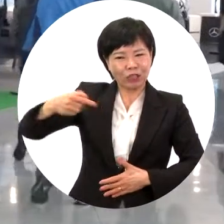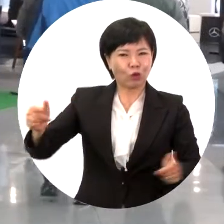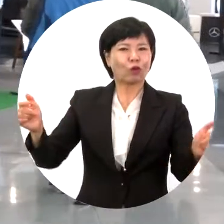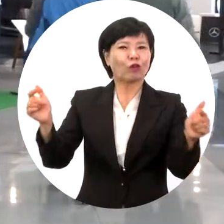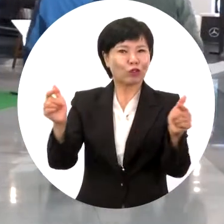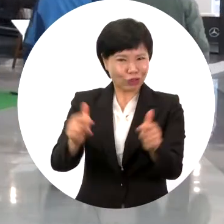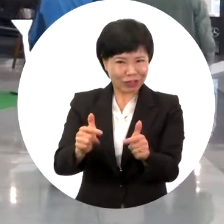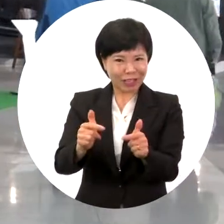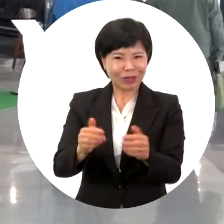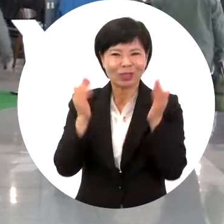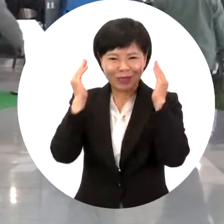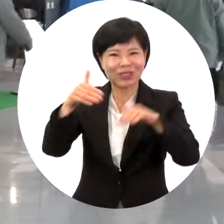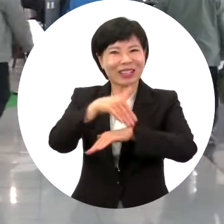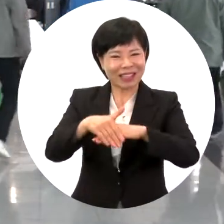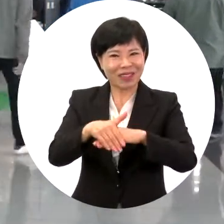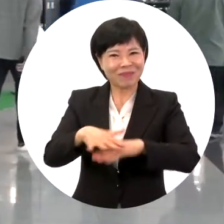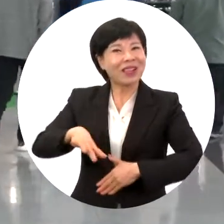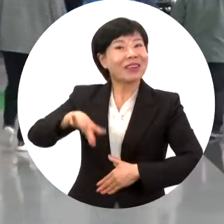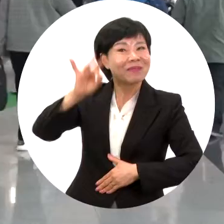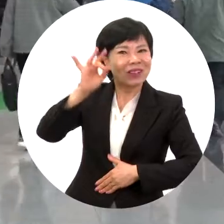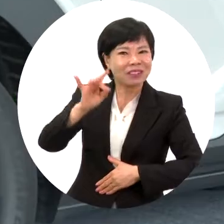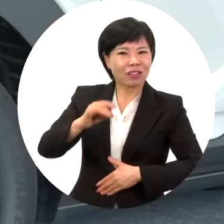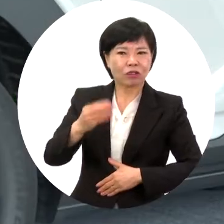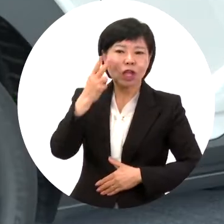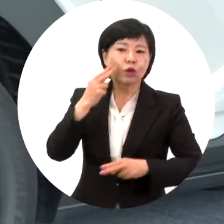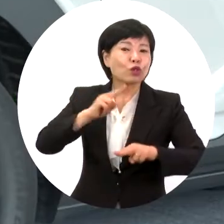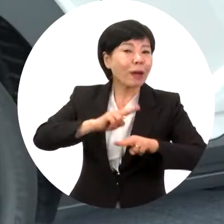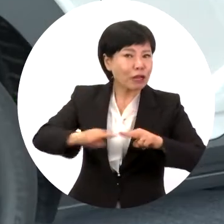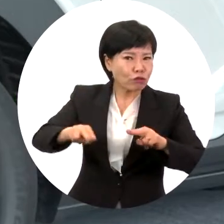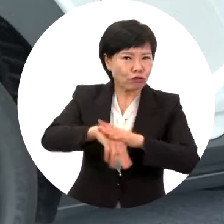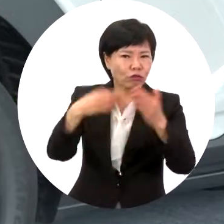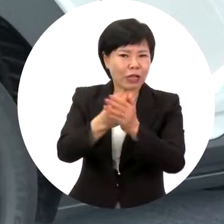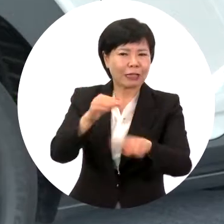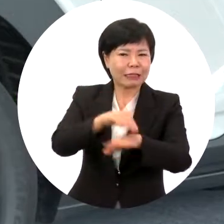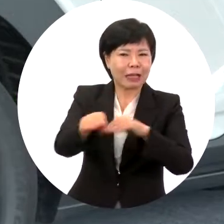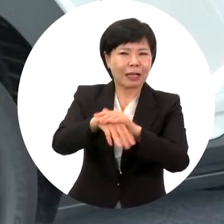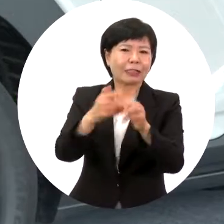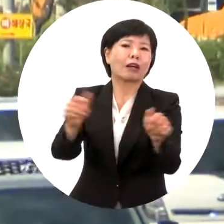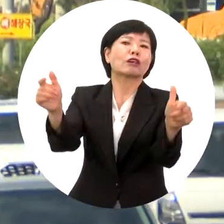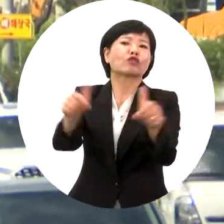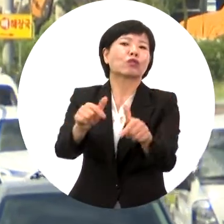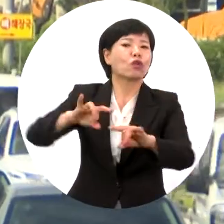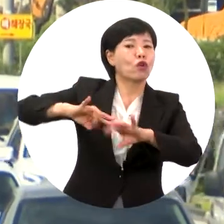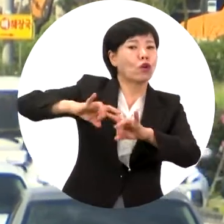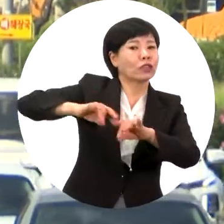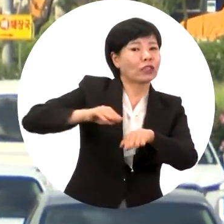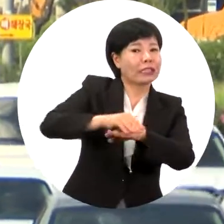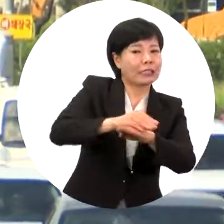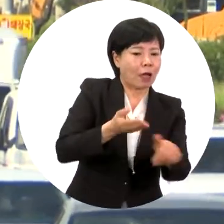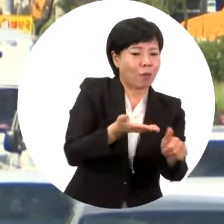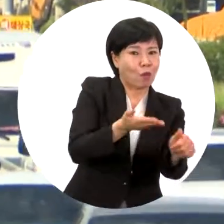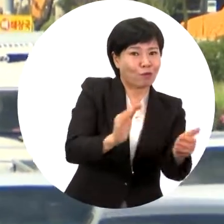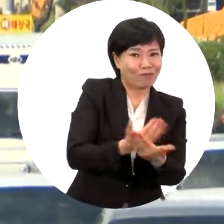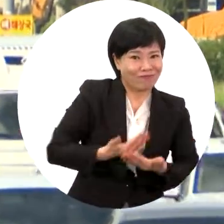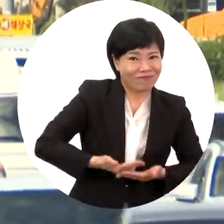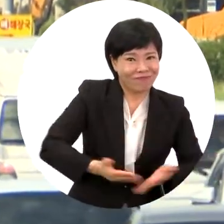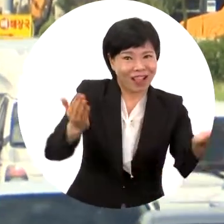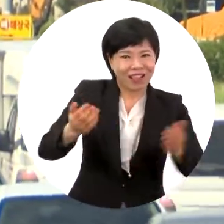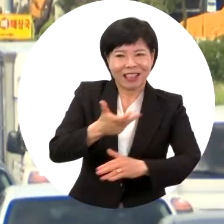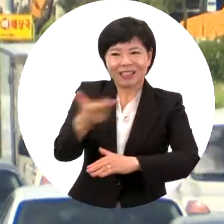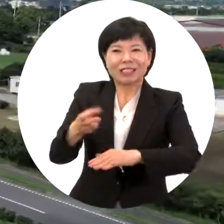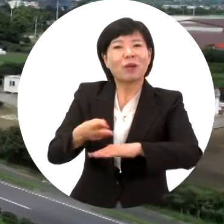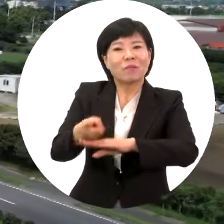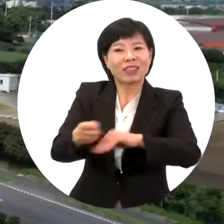저감에도 집중할 계획입니다. 우선 내연 차량 등록을 규제하고 기존 전기차 보급 정책과 병행해 대형